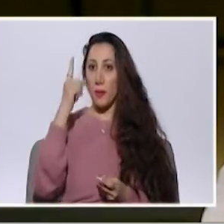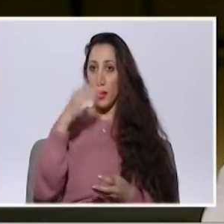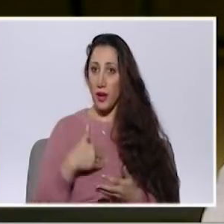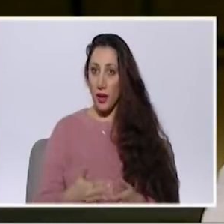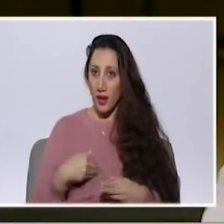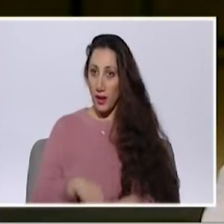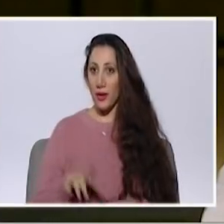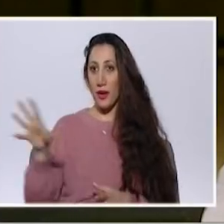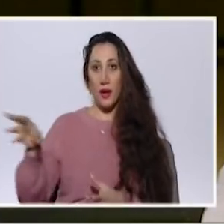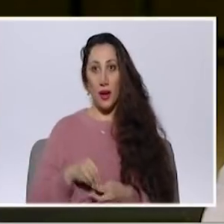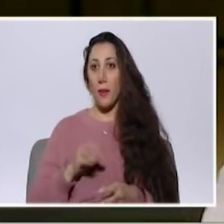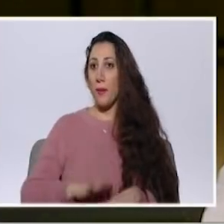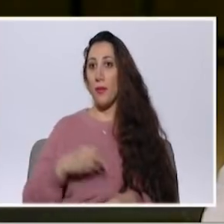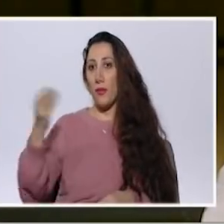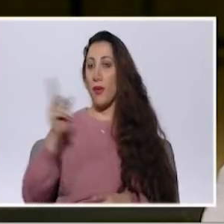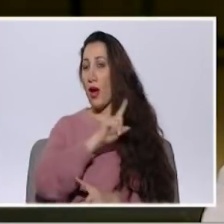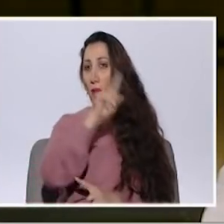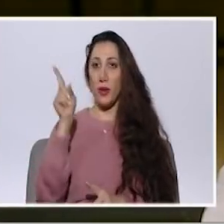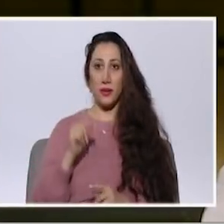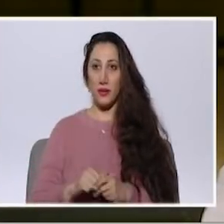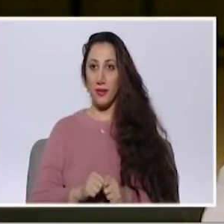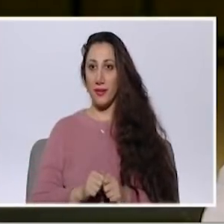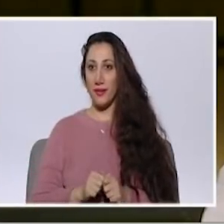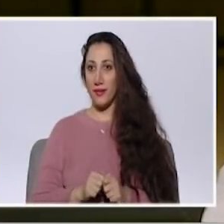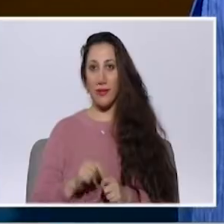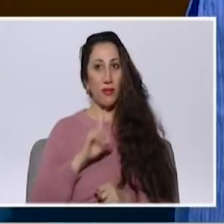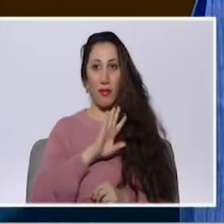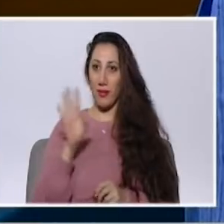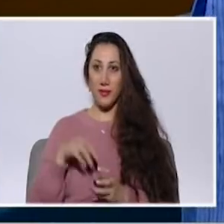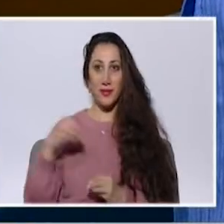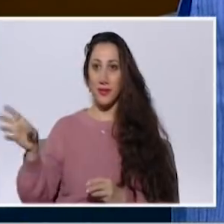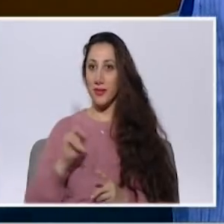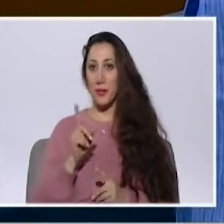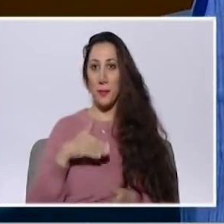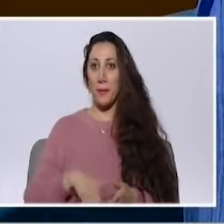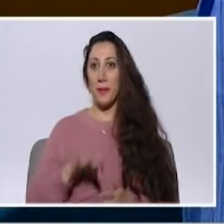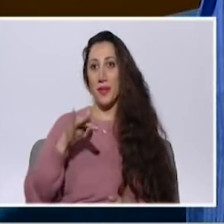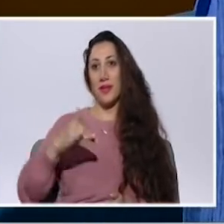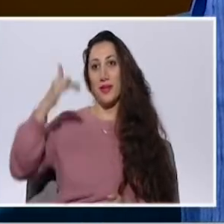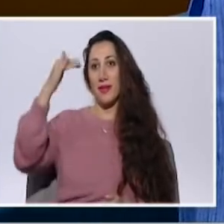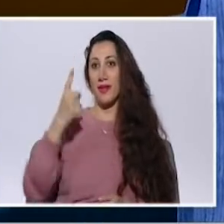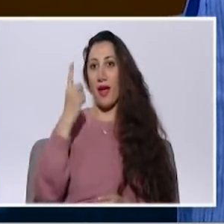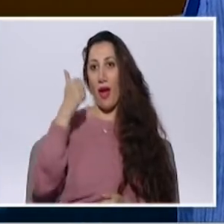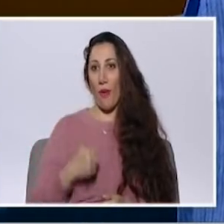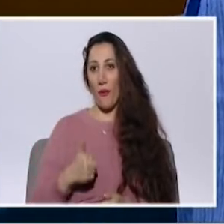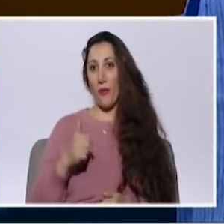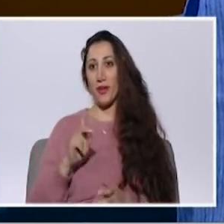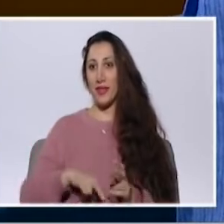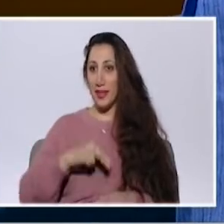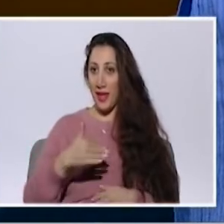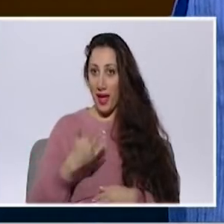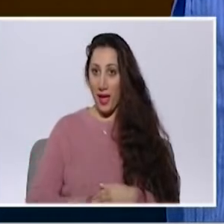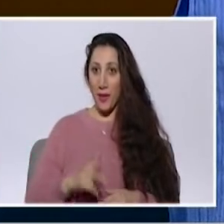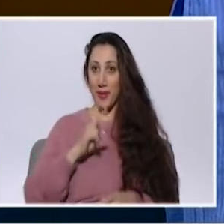ربنا كرمك واتجوزتي؟ لا خالص. وخلفتي هتعملي بنتي ايه؟ الكبيره بنت نور فرحتي الاولى، نور فرحتي